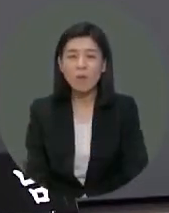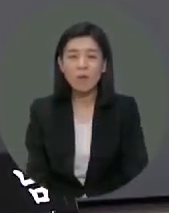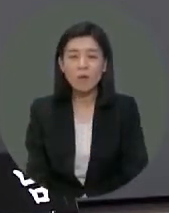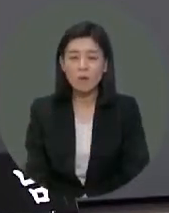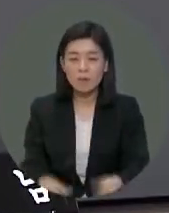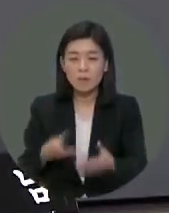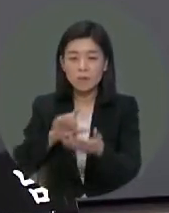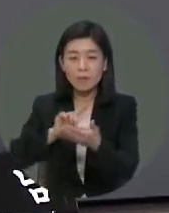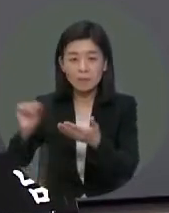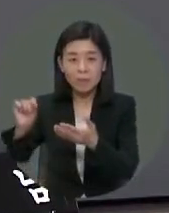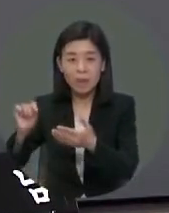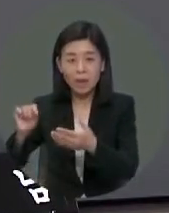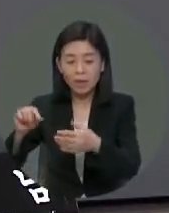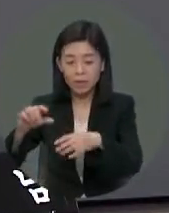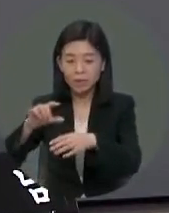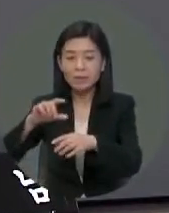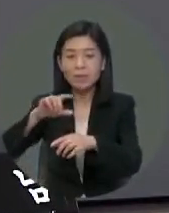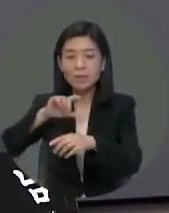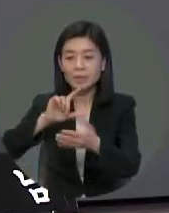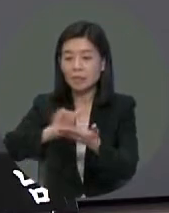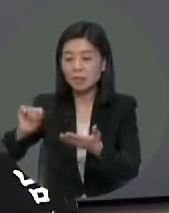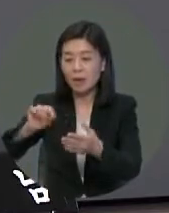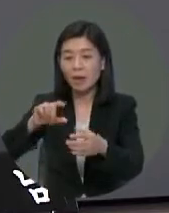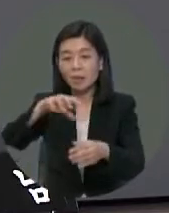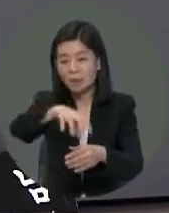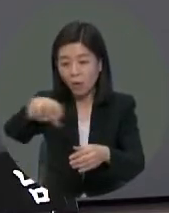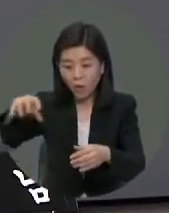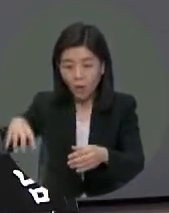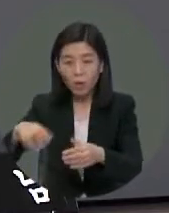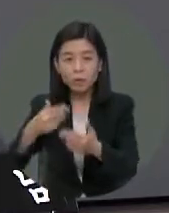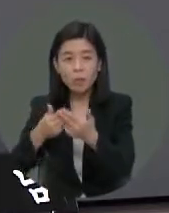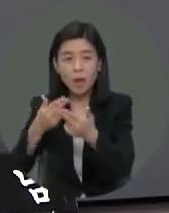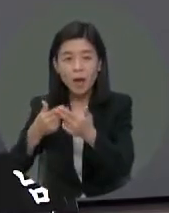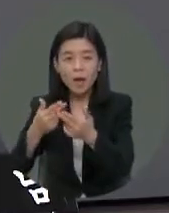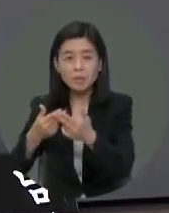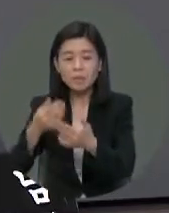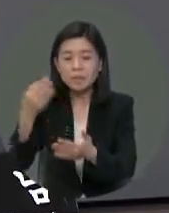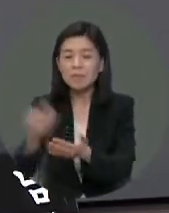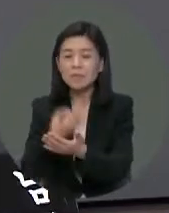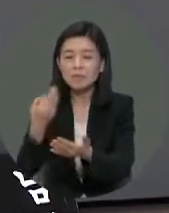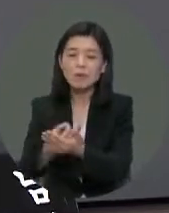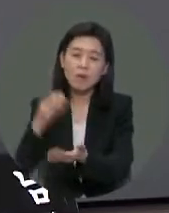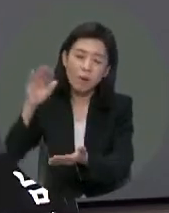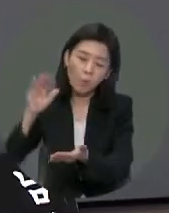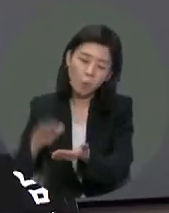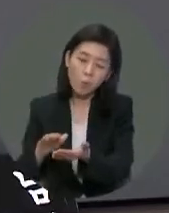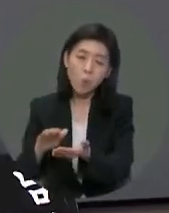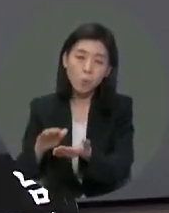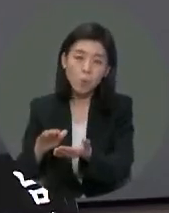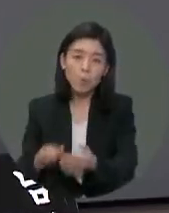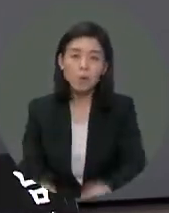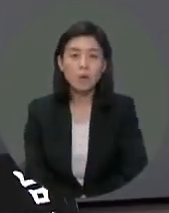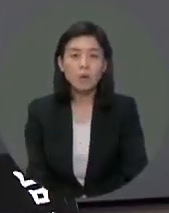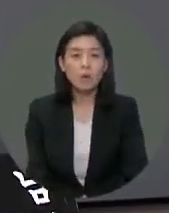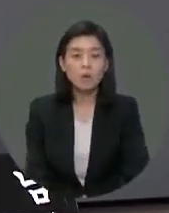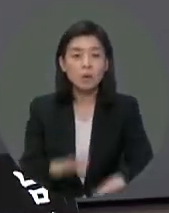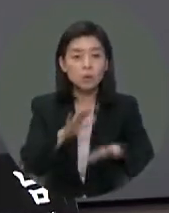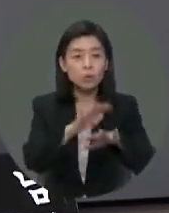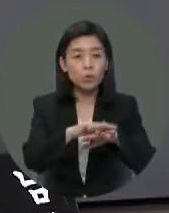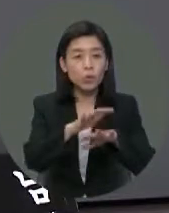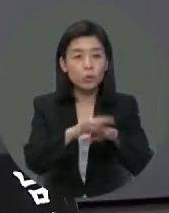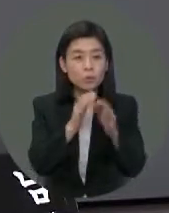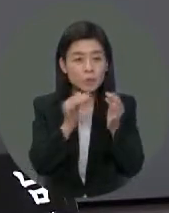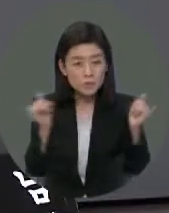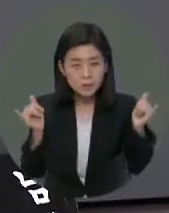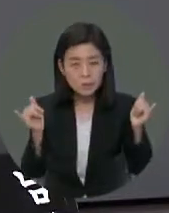지역 조합 같은 경우는 저조하고 또이 뭡니까 농민들이나 이런 여기에 대한 어떤